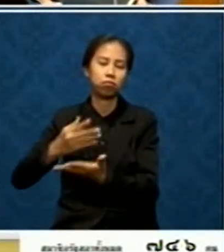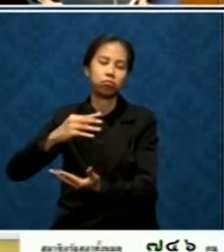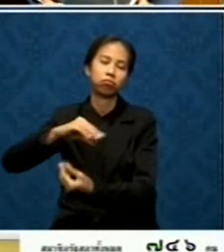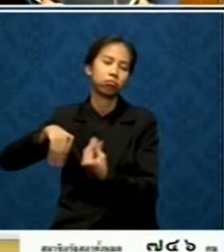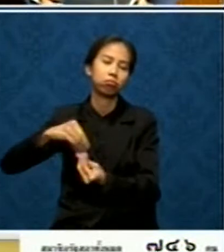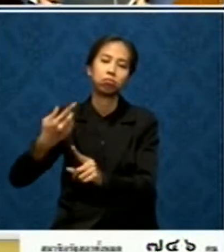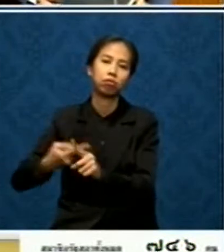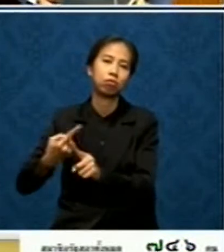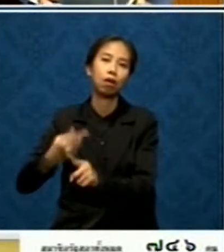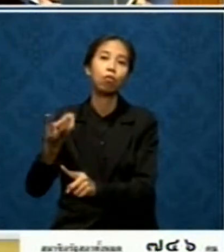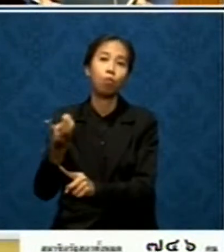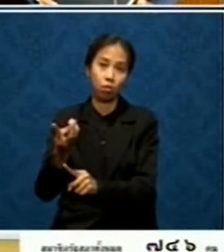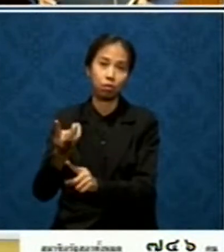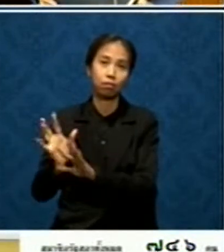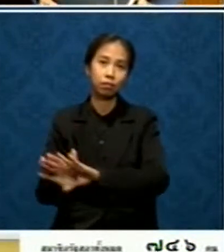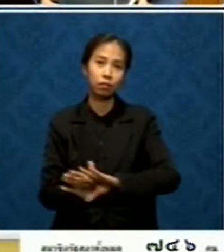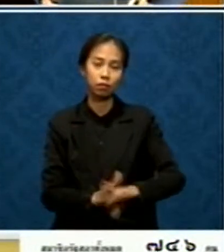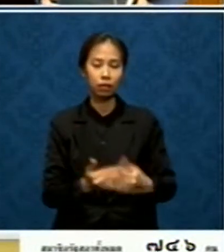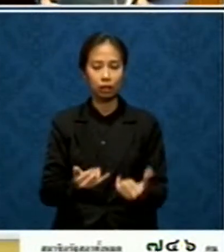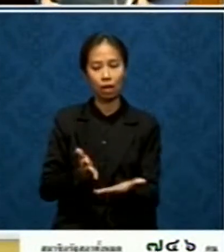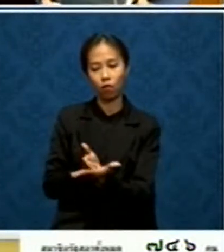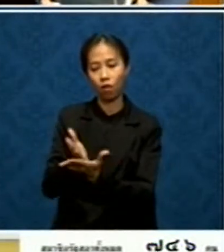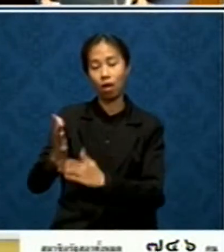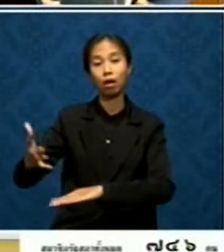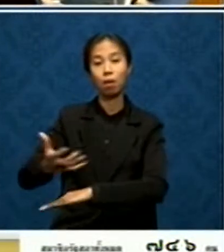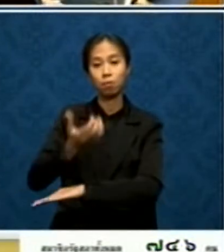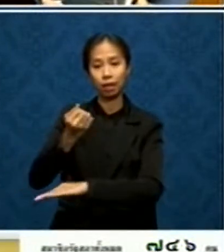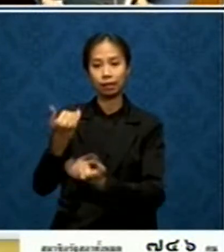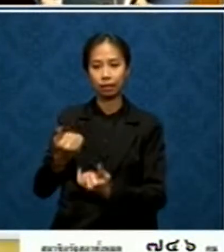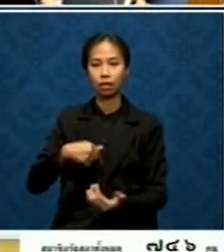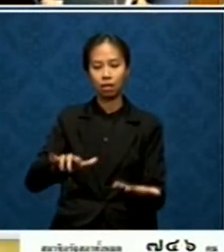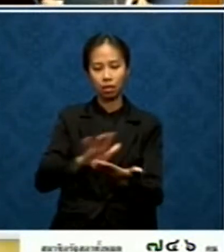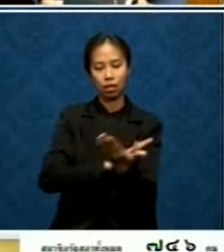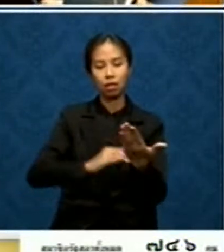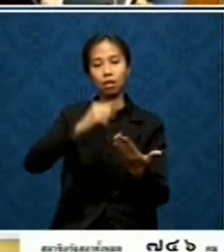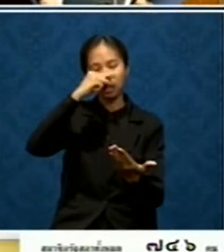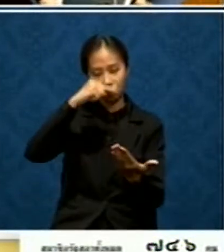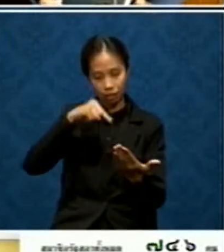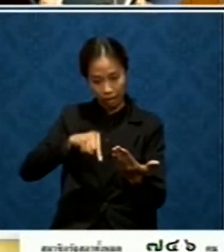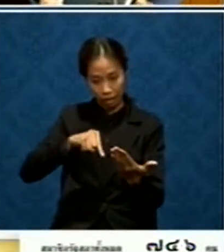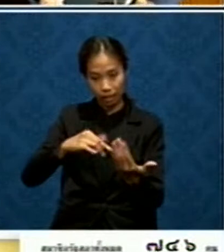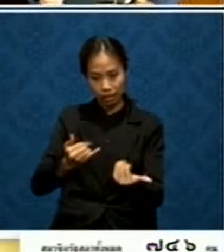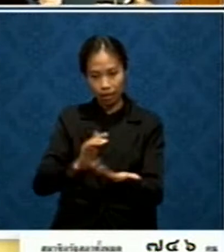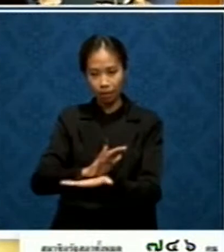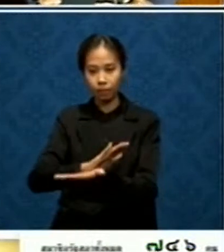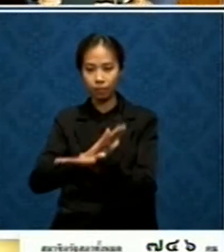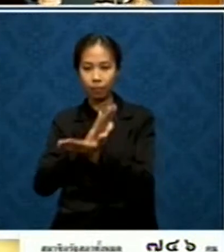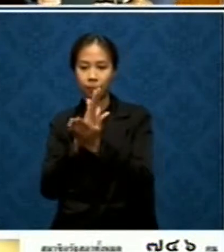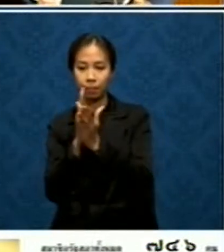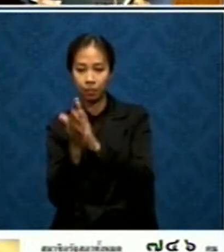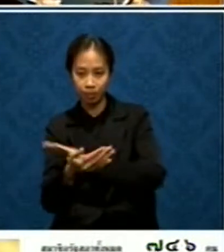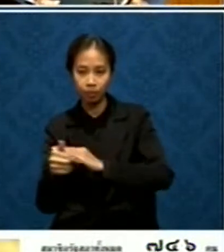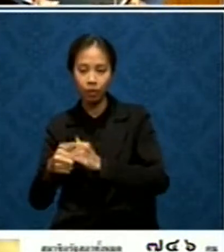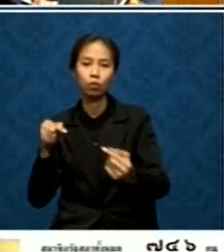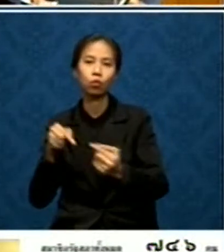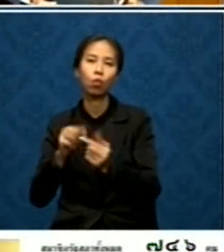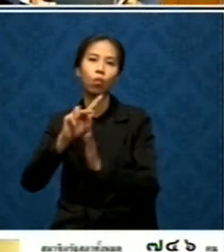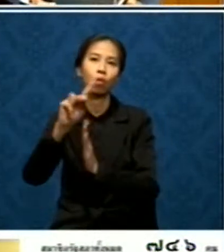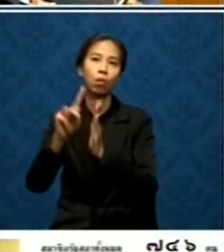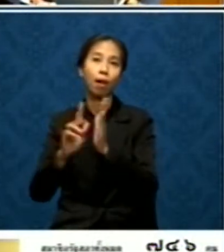พด้านการเมืองประเทศไทยได้เข้าสู่จุดเปลี่ยนผ่านด้านกฎหมายการเมื